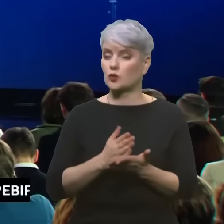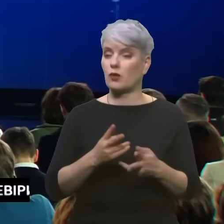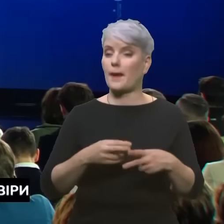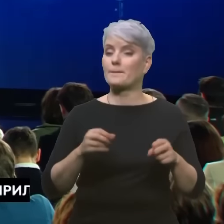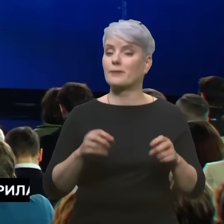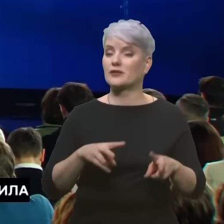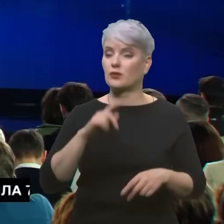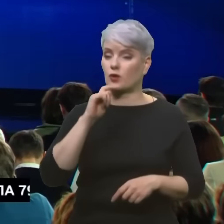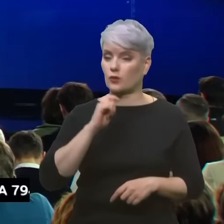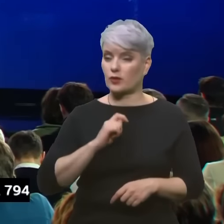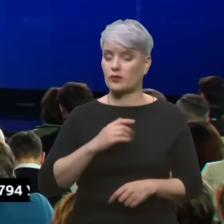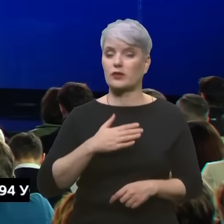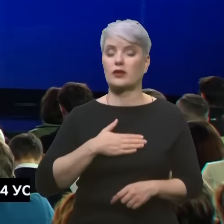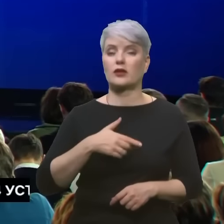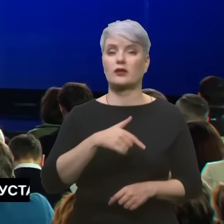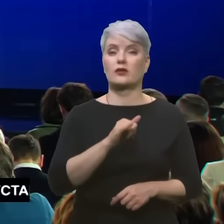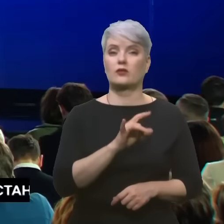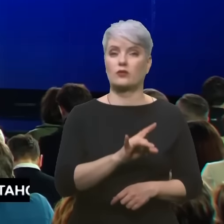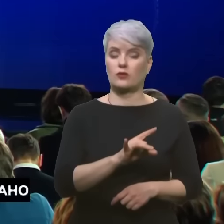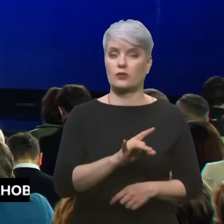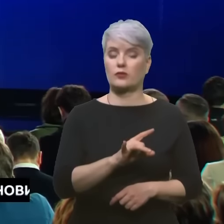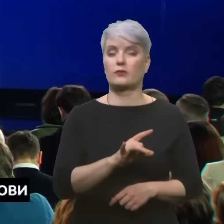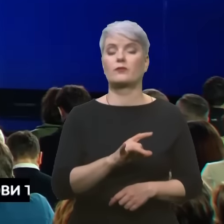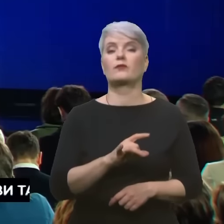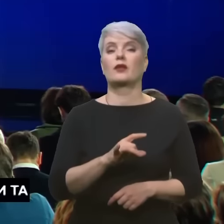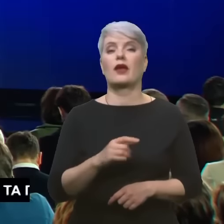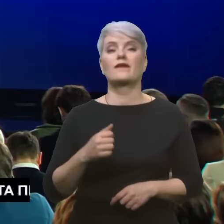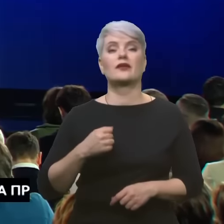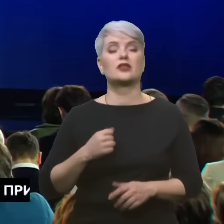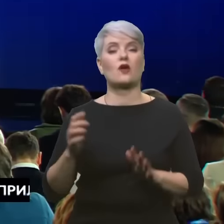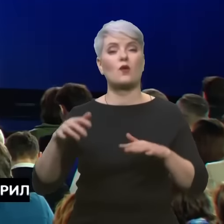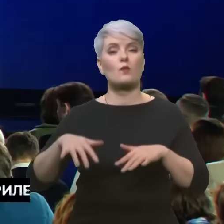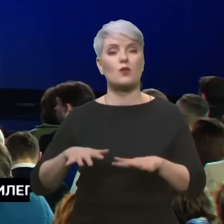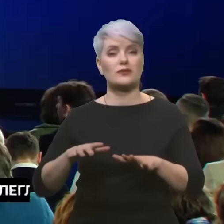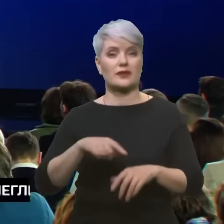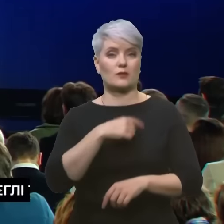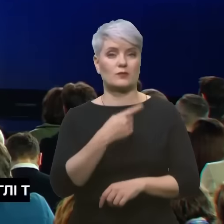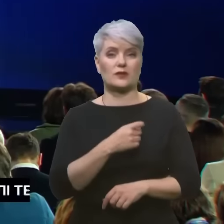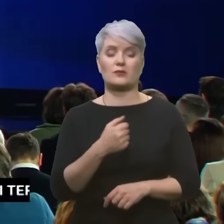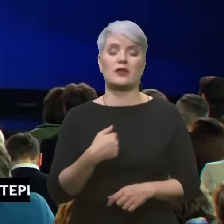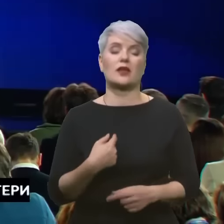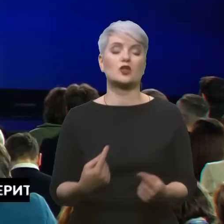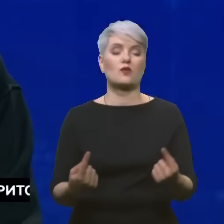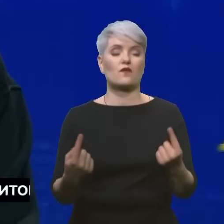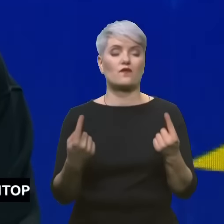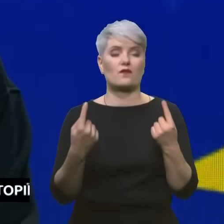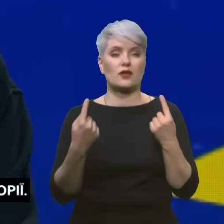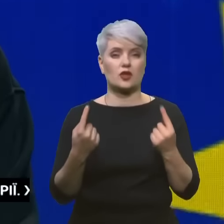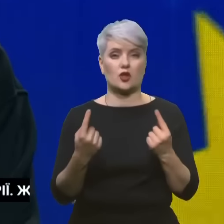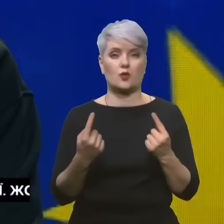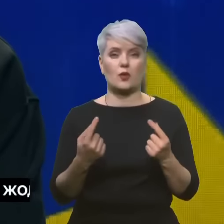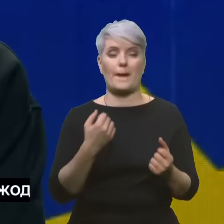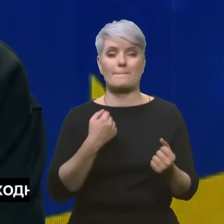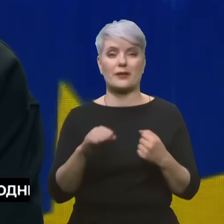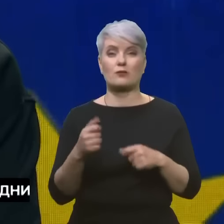України, нашому ГУРМО, нашим військово-морським силам, передусім за нашу велику перемогу, дуже важливу перемогу